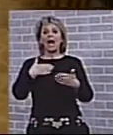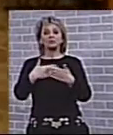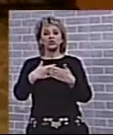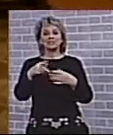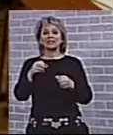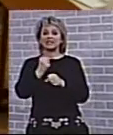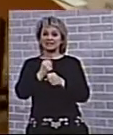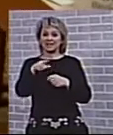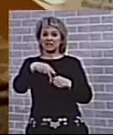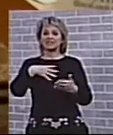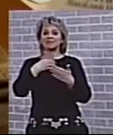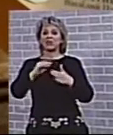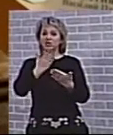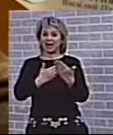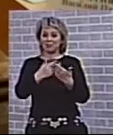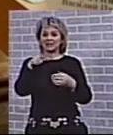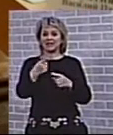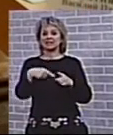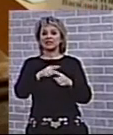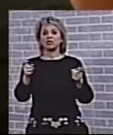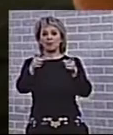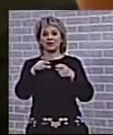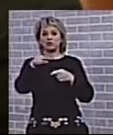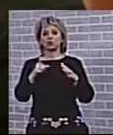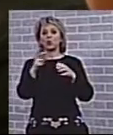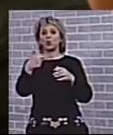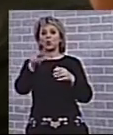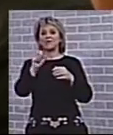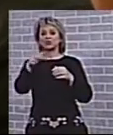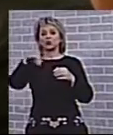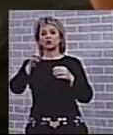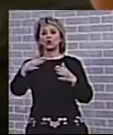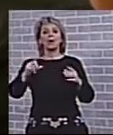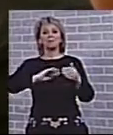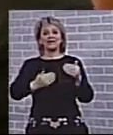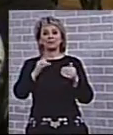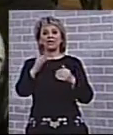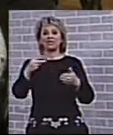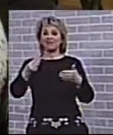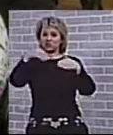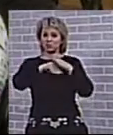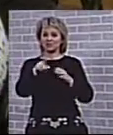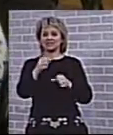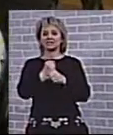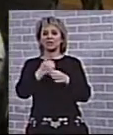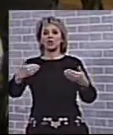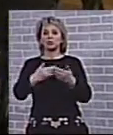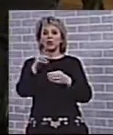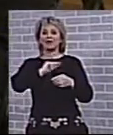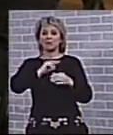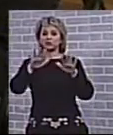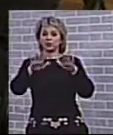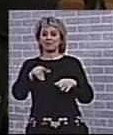Общественники разрабатывают свои рекомендации для привлечения в Гуковскую ТОР предпринимателей и инвестиций, создания новых рабочих